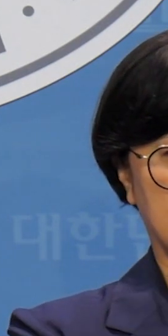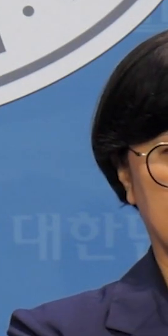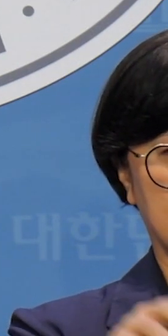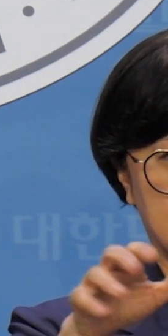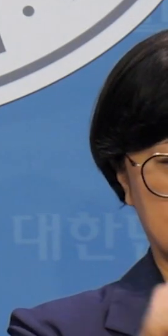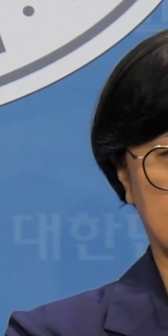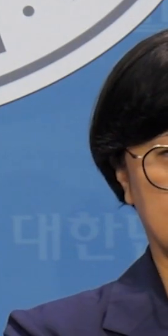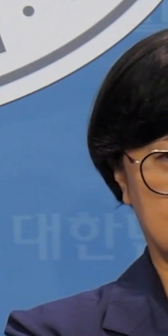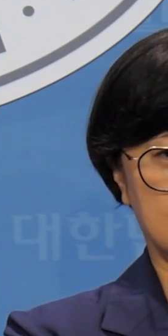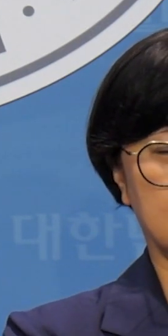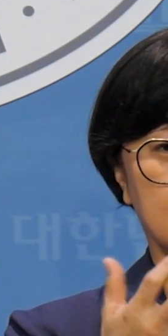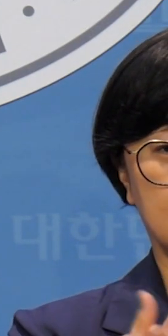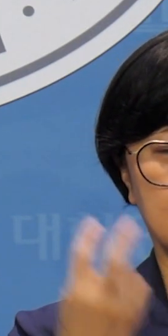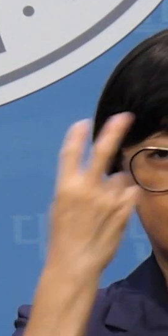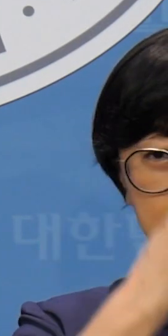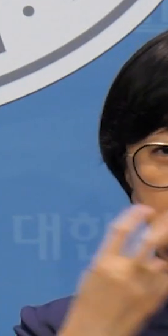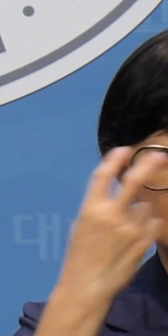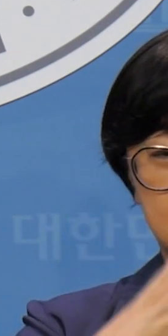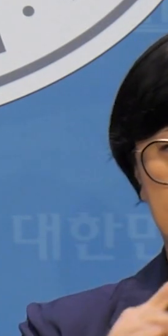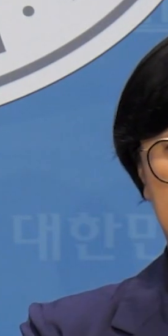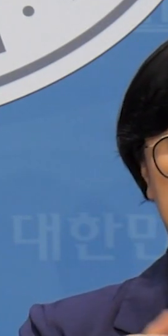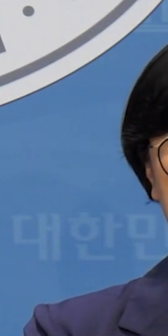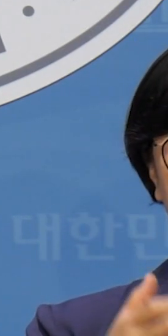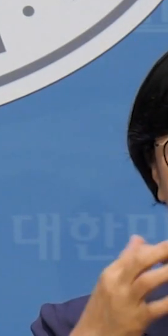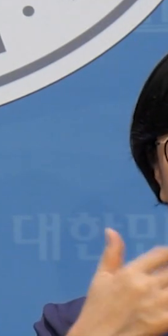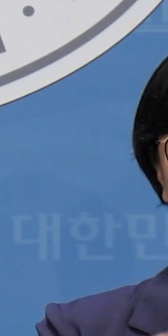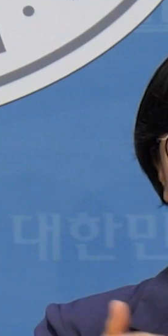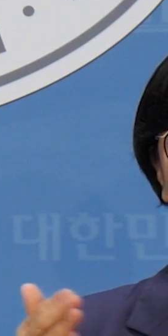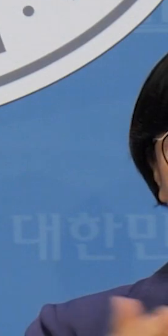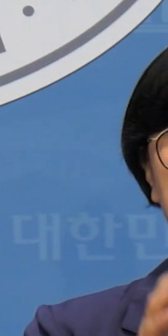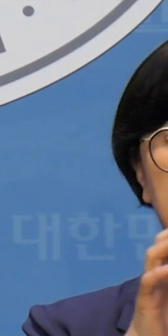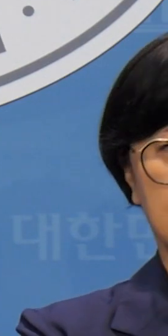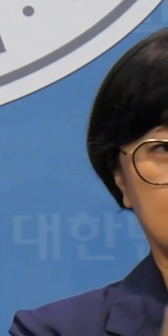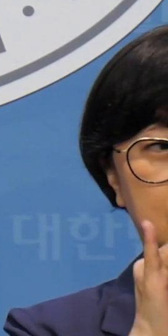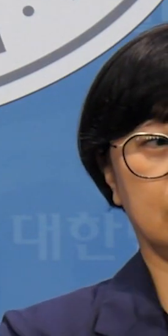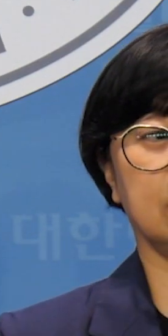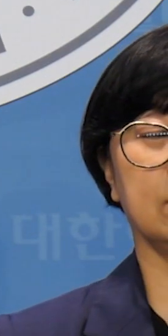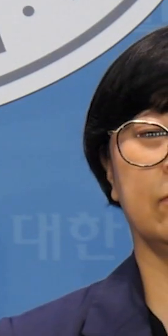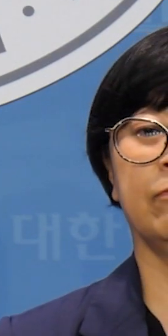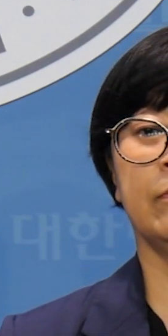위해서 통계 마사지로 집값을 누른 정황도 밝혀졌습니다.